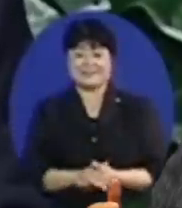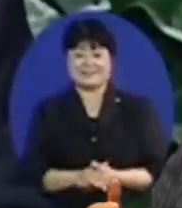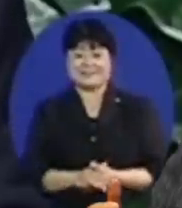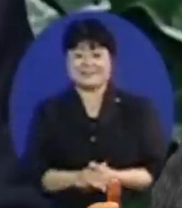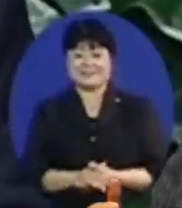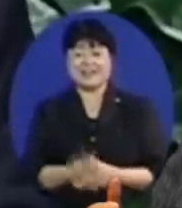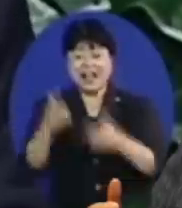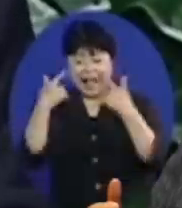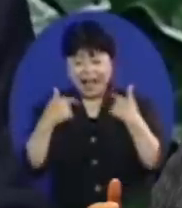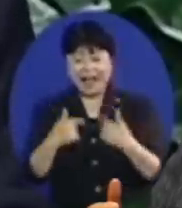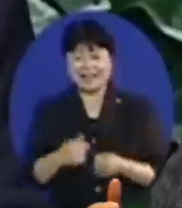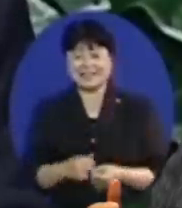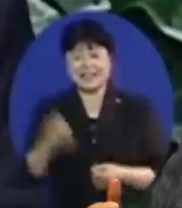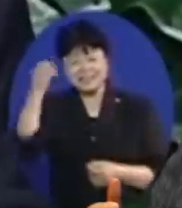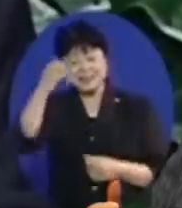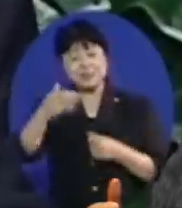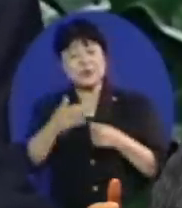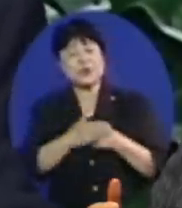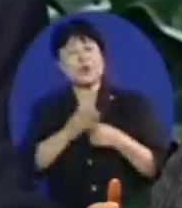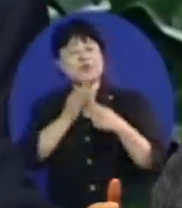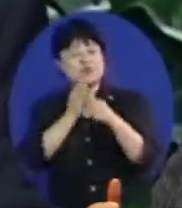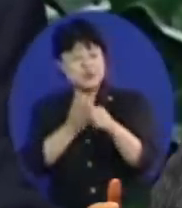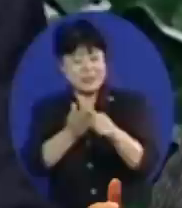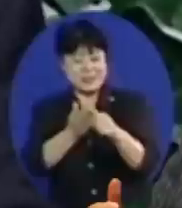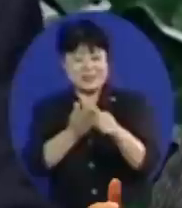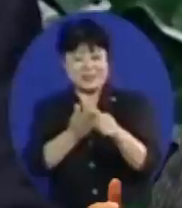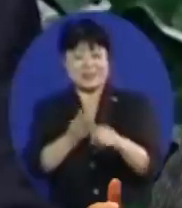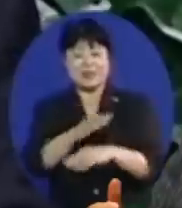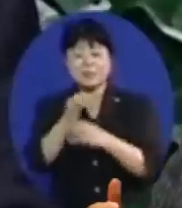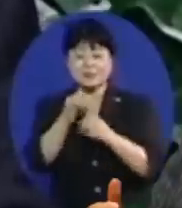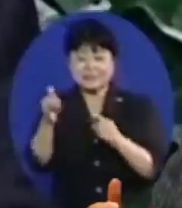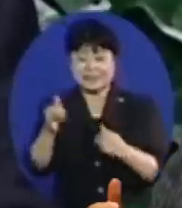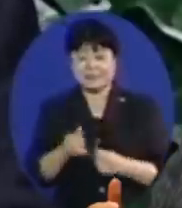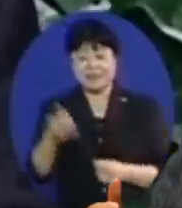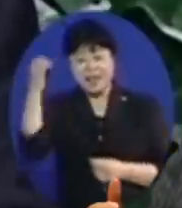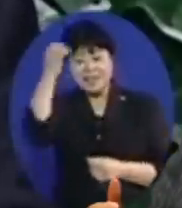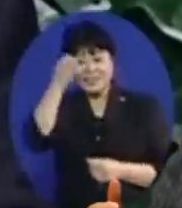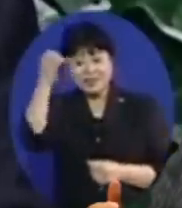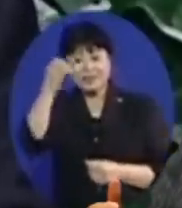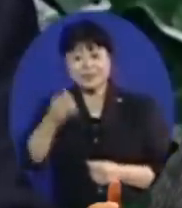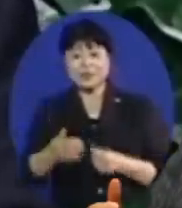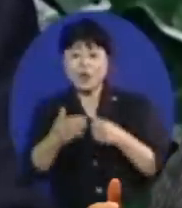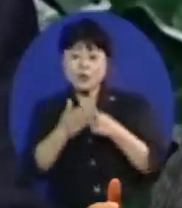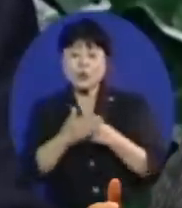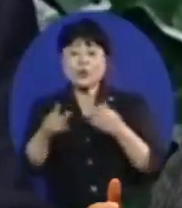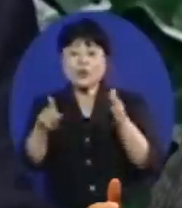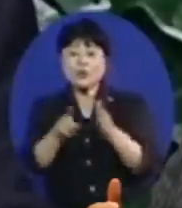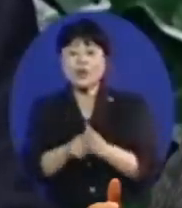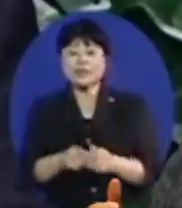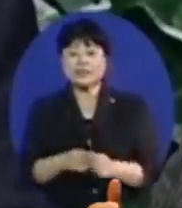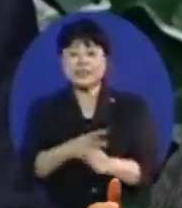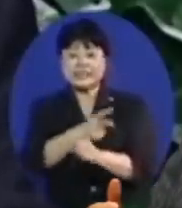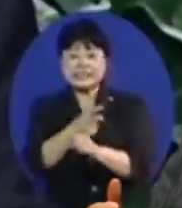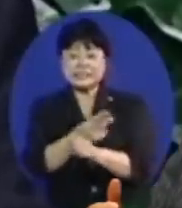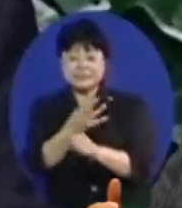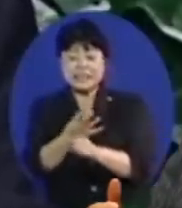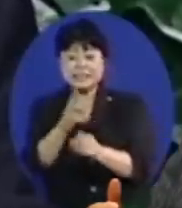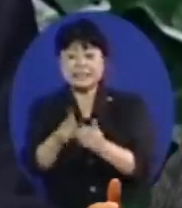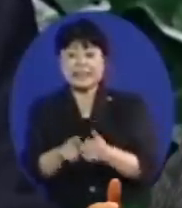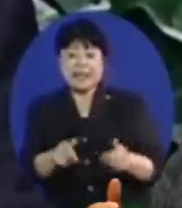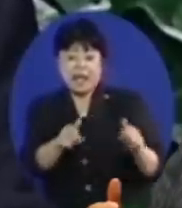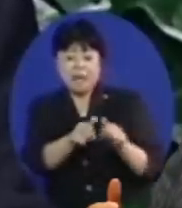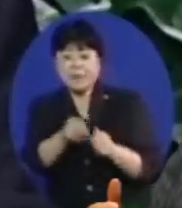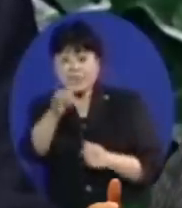그리고 항상 성령께 도움을 구하십시오. 모든 사람들이 성령이 우리를 돕기 위해서 24시간 같이 계신데도